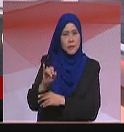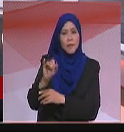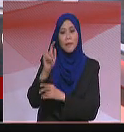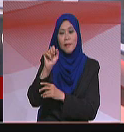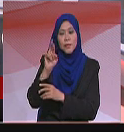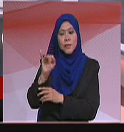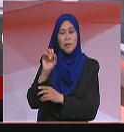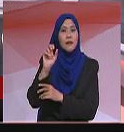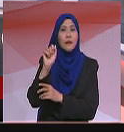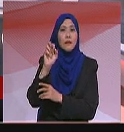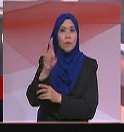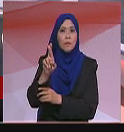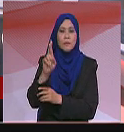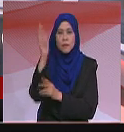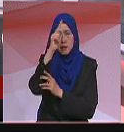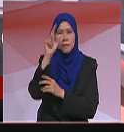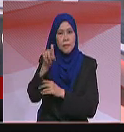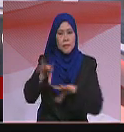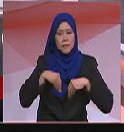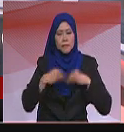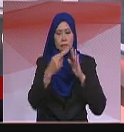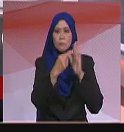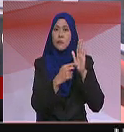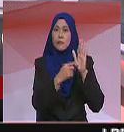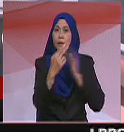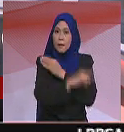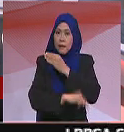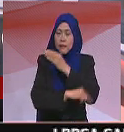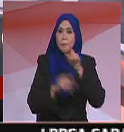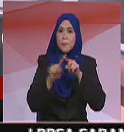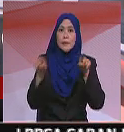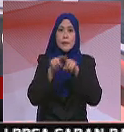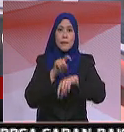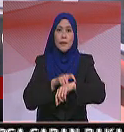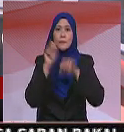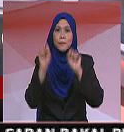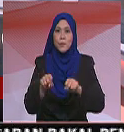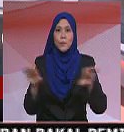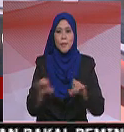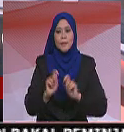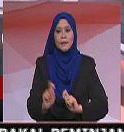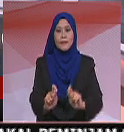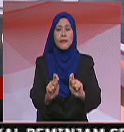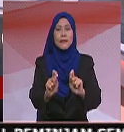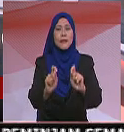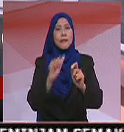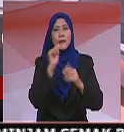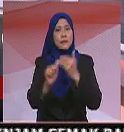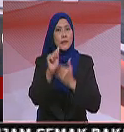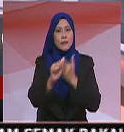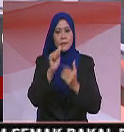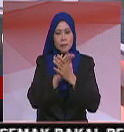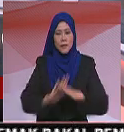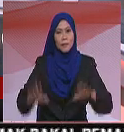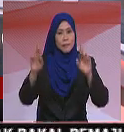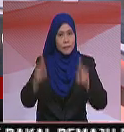berkata, kerajaan perlu akur kepada perlembagaan negara tetapi pada masa sama perlu melakukan tindakan yang tidak membahayakan